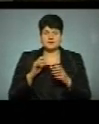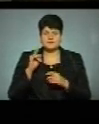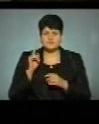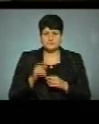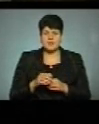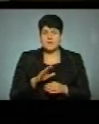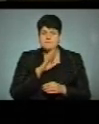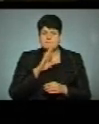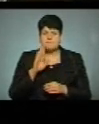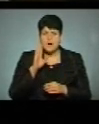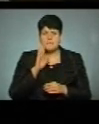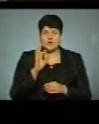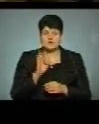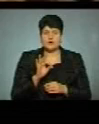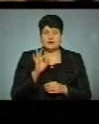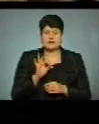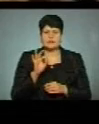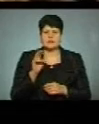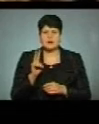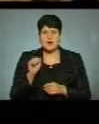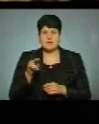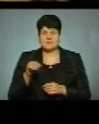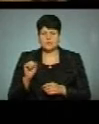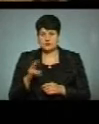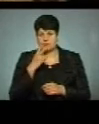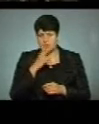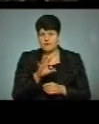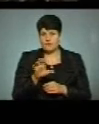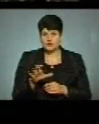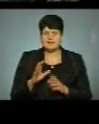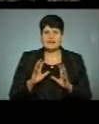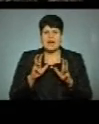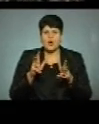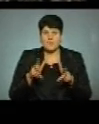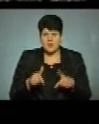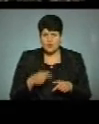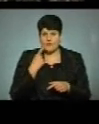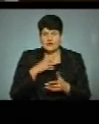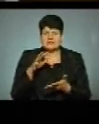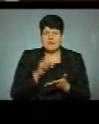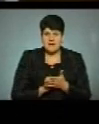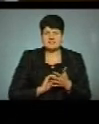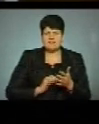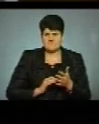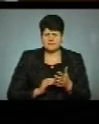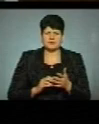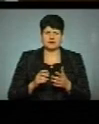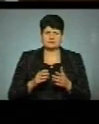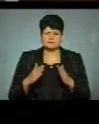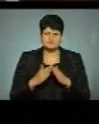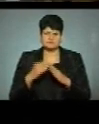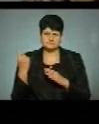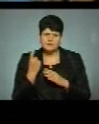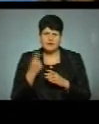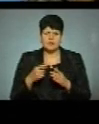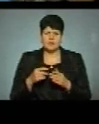чесно. Мама Олександра, Олена Капінос, показує фото сина, де він на комбайні. Каже, Сашко займався фермерством, з дитинства допомагав